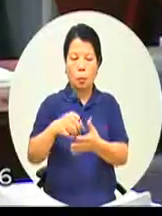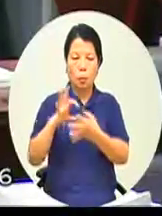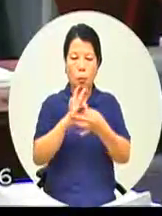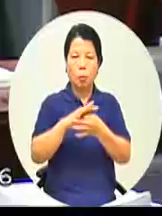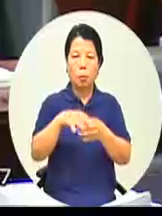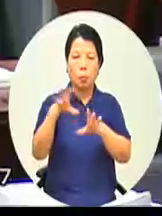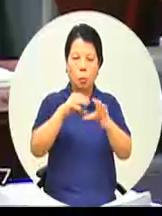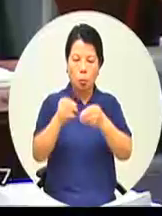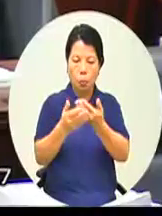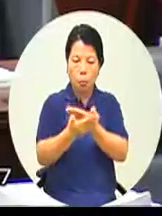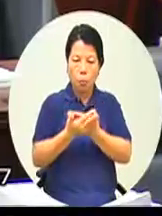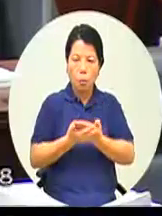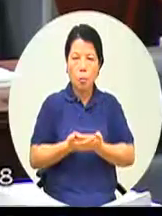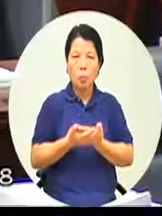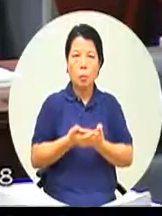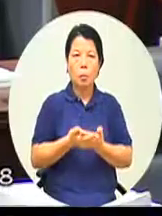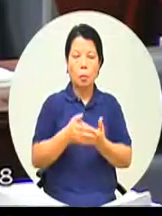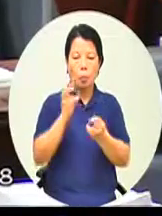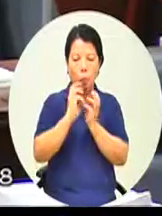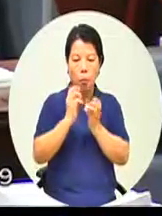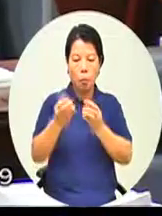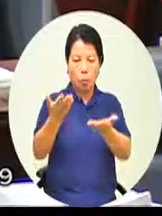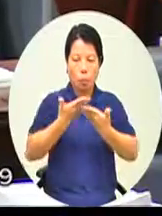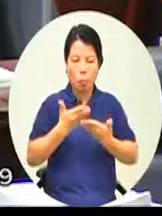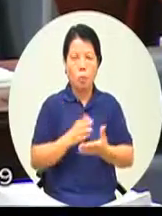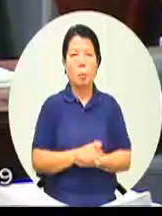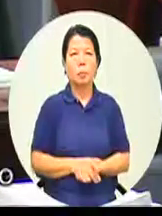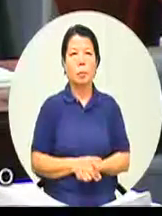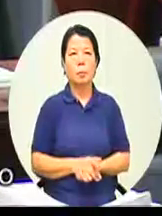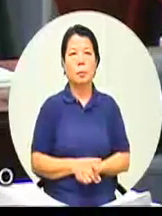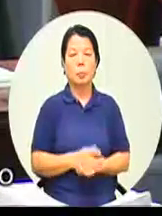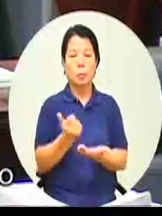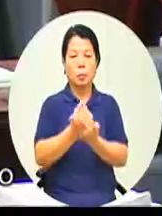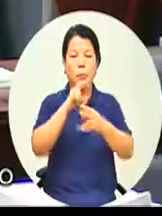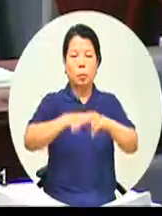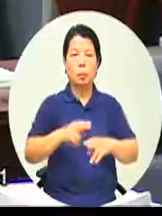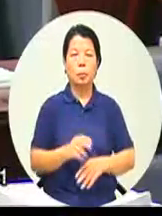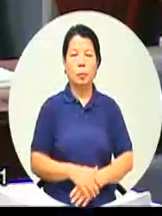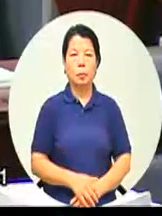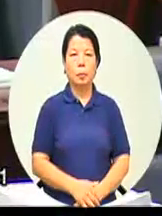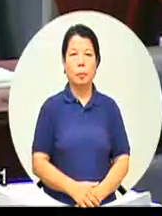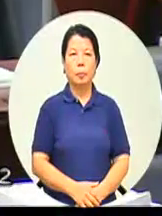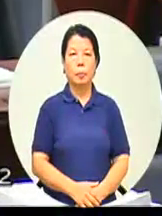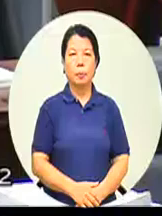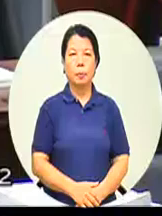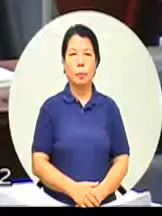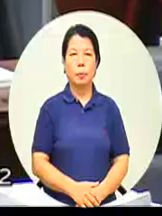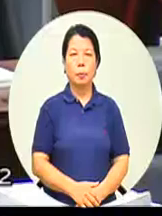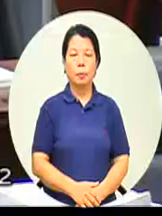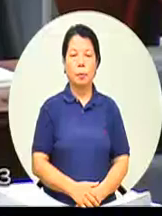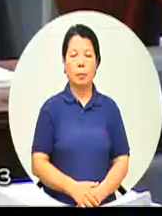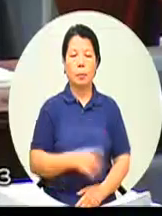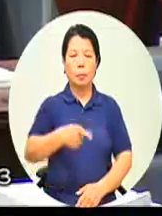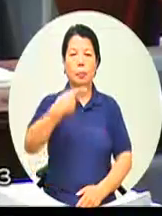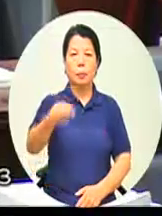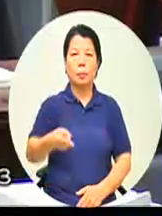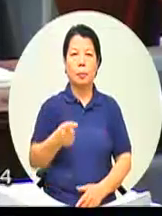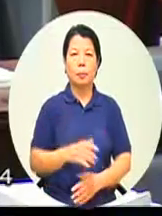们做的一个相关明细再提供给本席。好，请坐 谢谢。 那接着